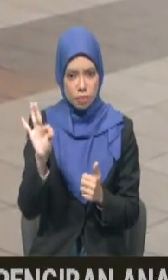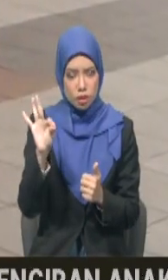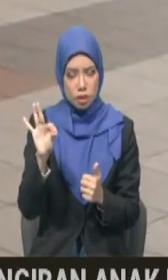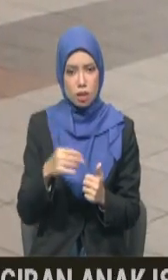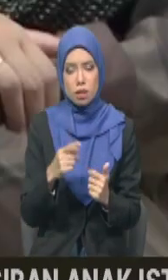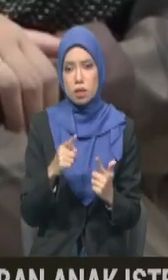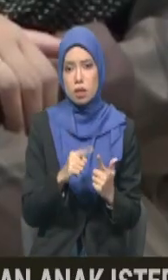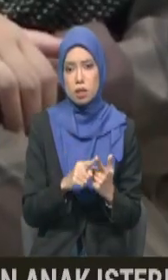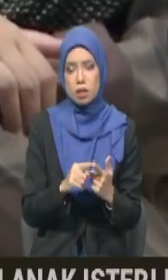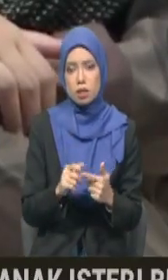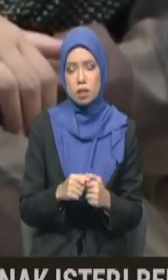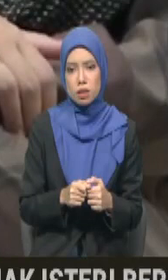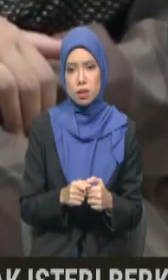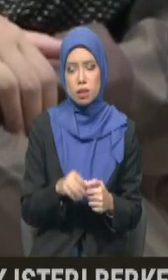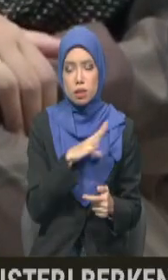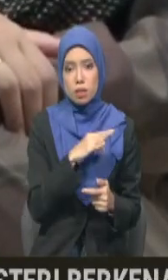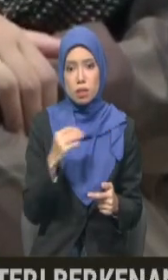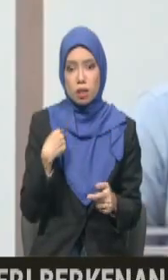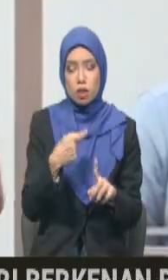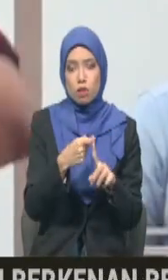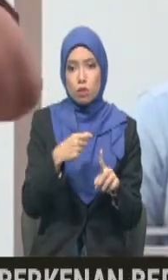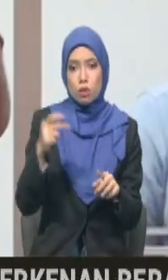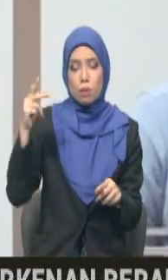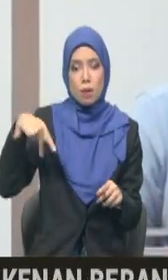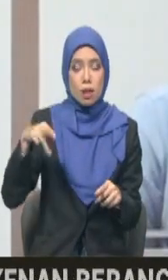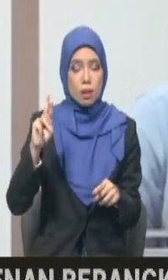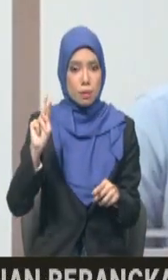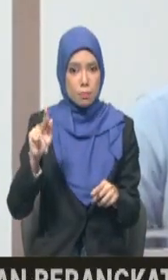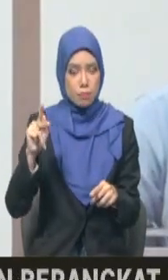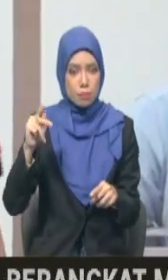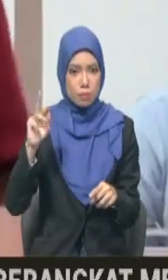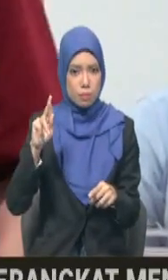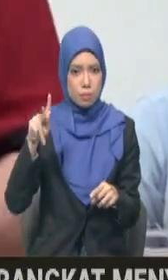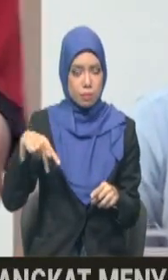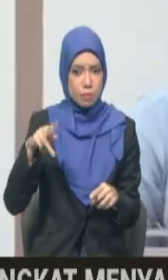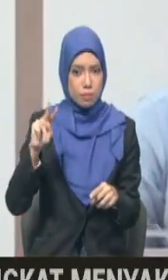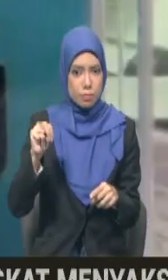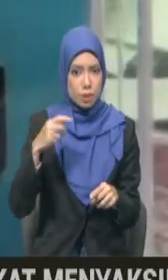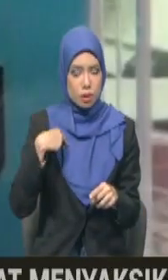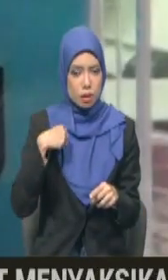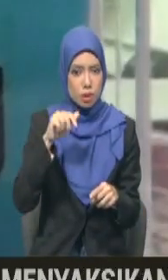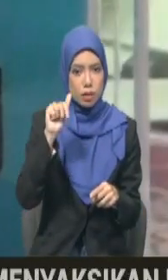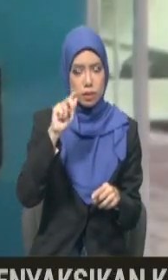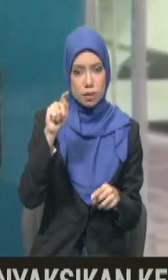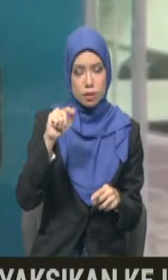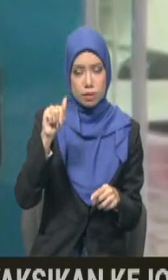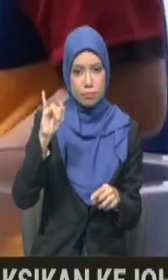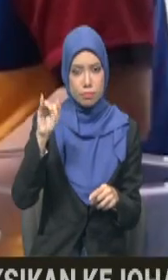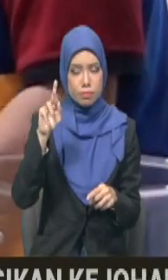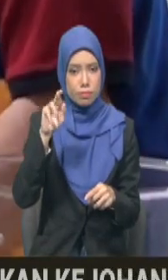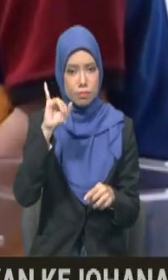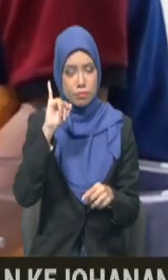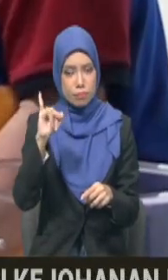calon tunggal bagi jawatan ketua kampung rpn kampung panaga kawasan a ialah Awang Mohamad norzairi bin Abdullah